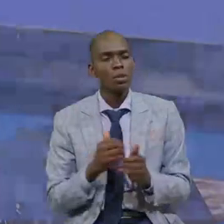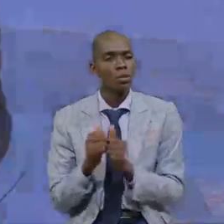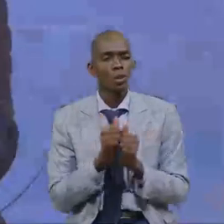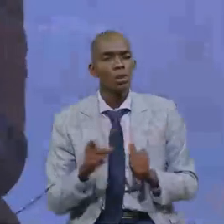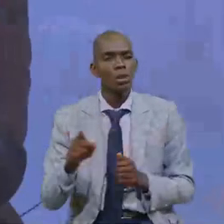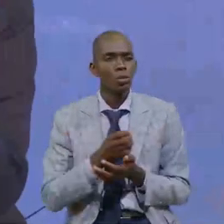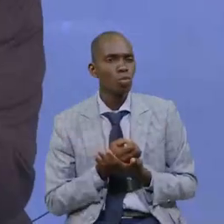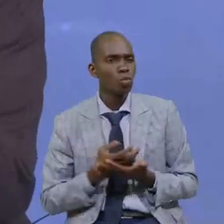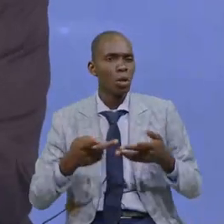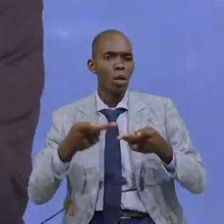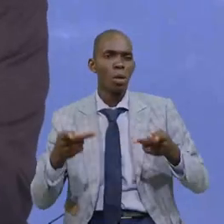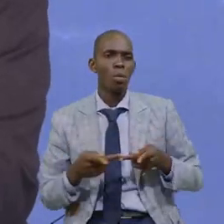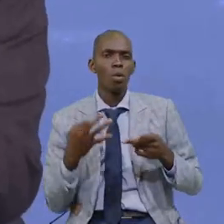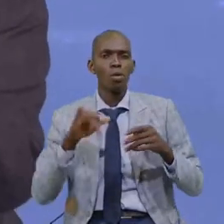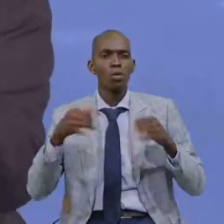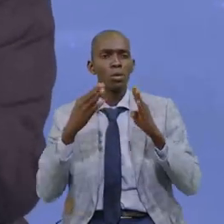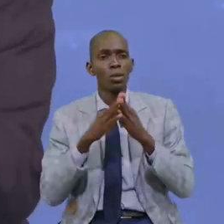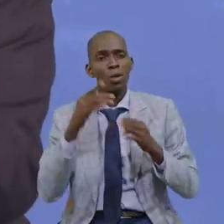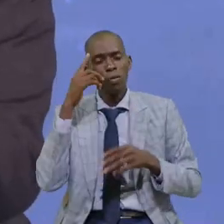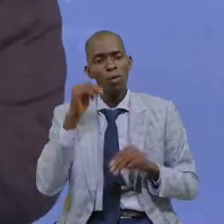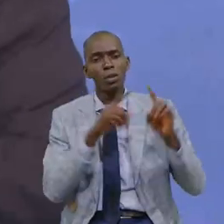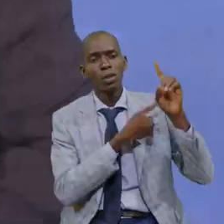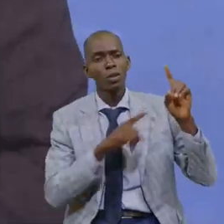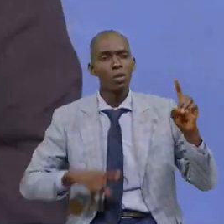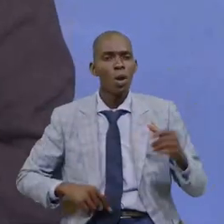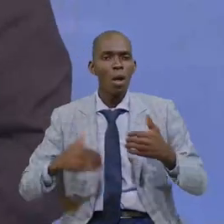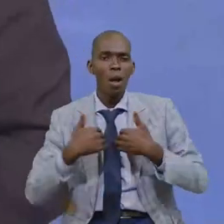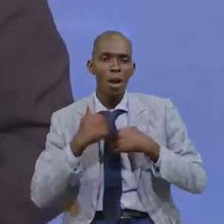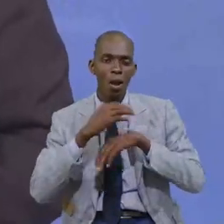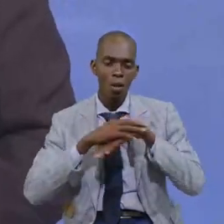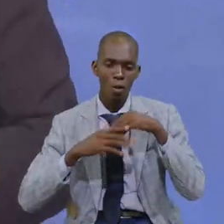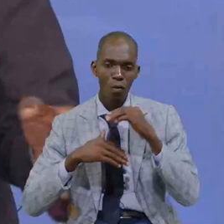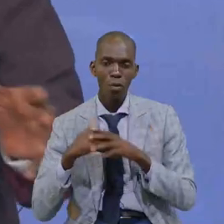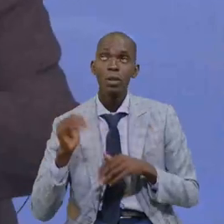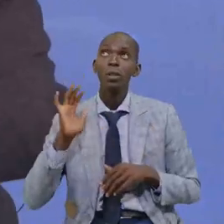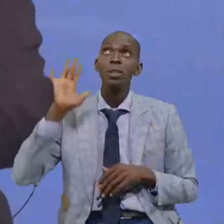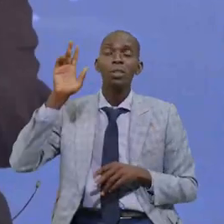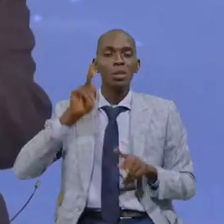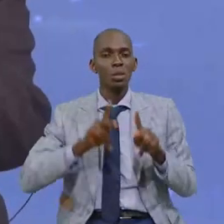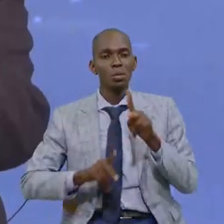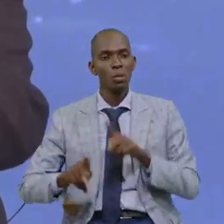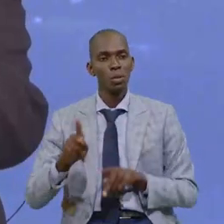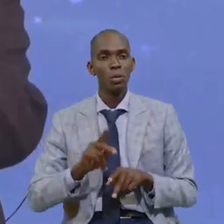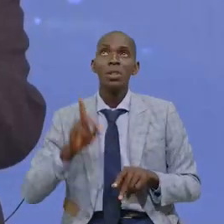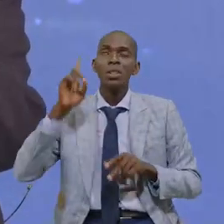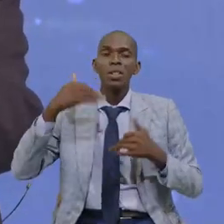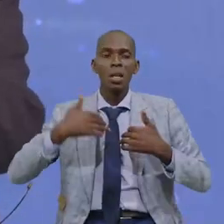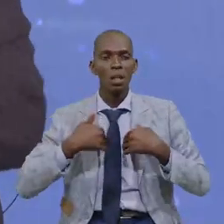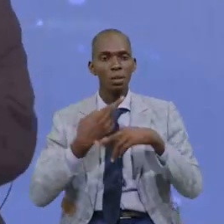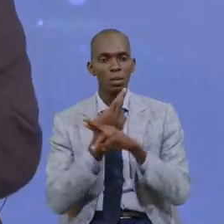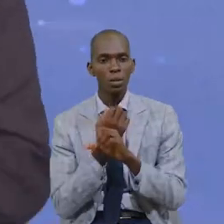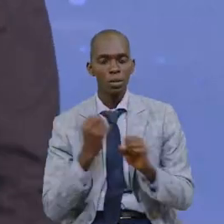Jérusalem, car l'Éternel console son peuple. Il